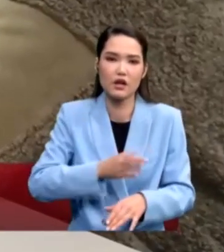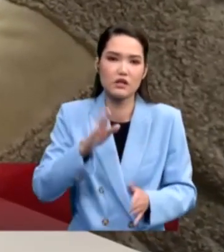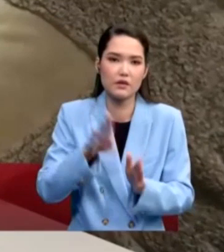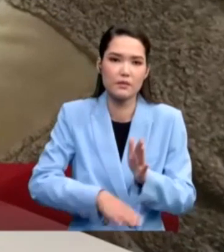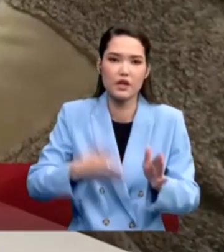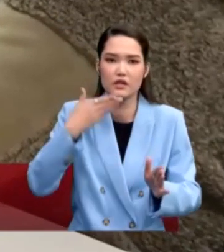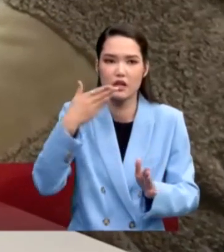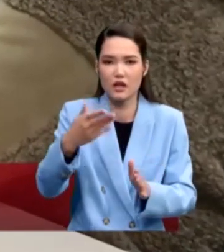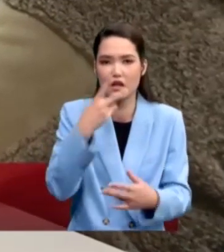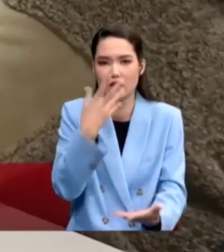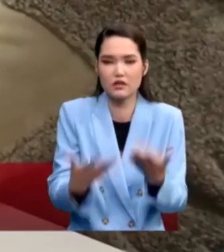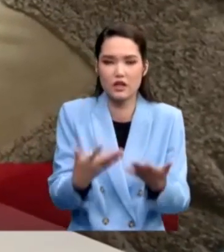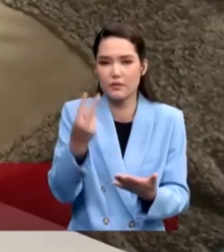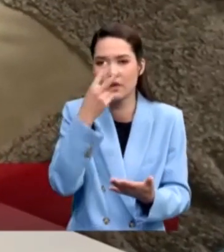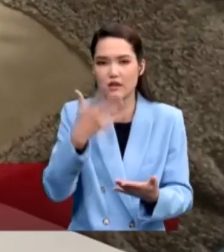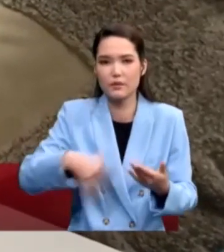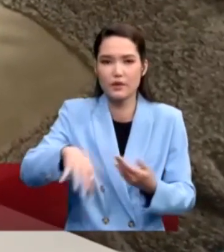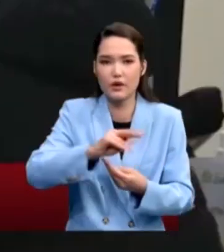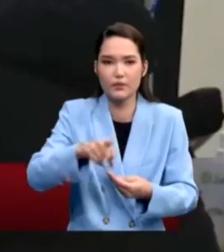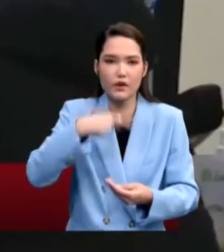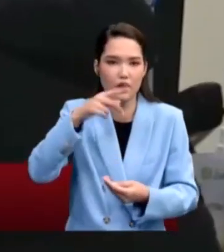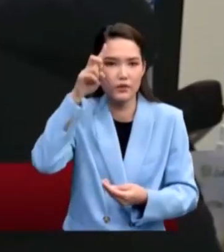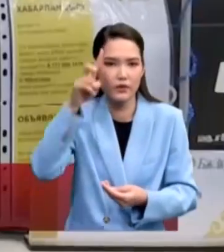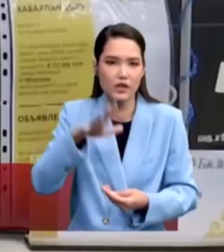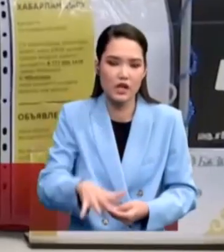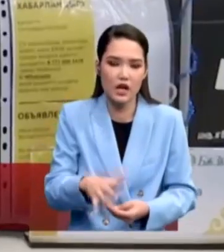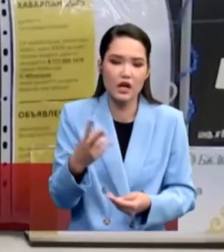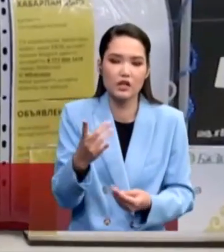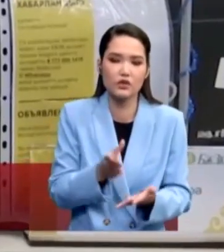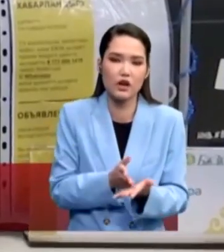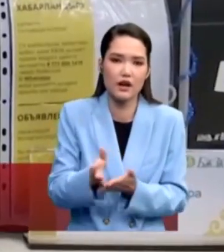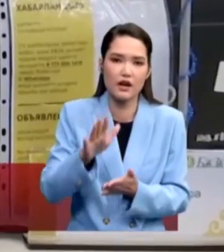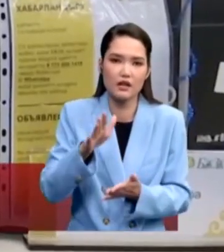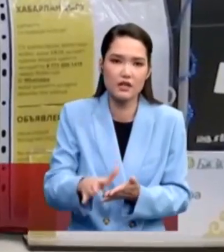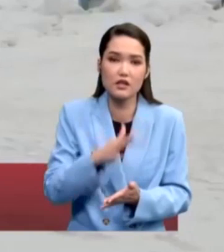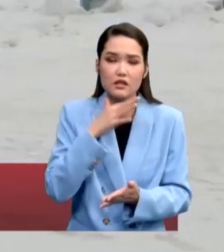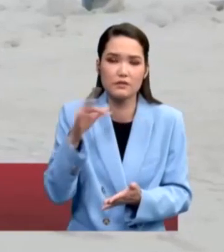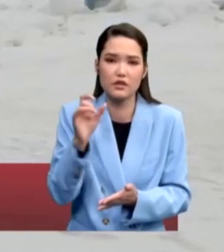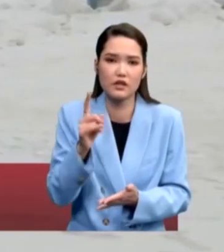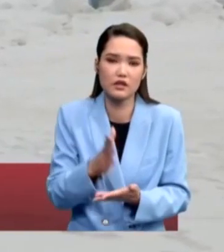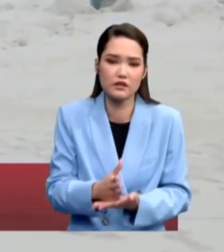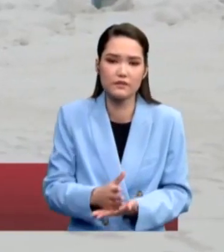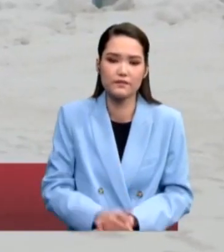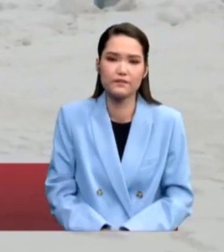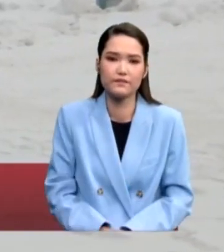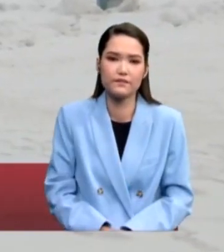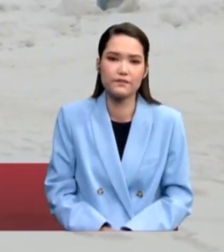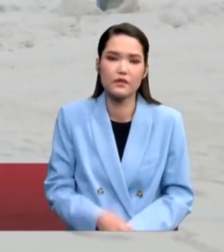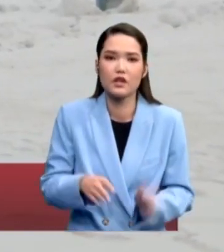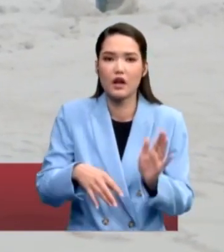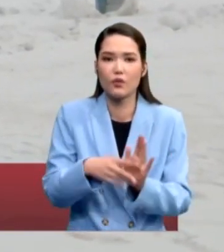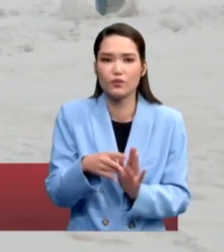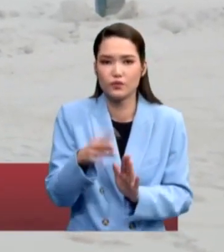собственному усмотрению. Несмотря на все заверения чиновников, в их возвратность пожилым мало верится. Как поведут себя